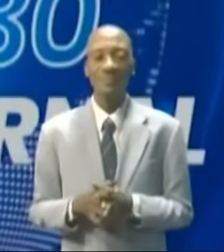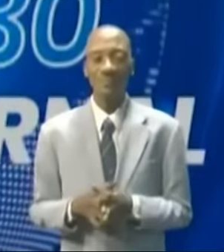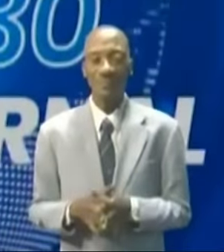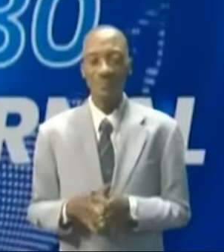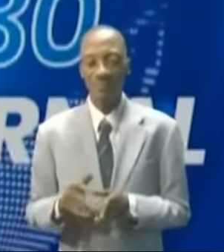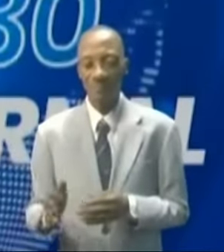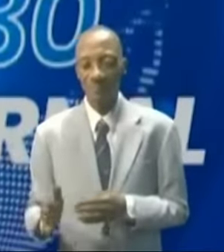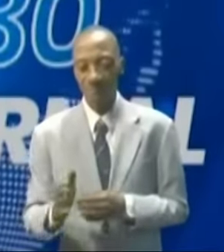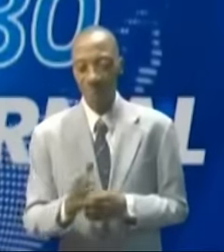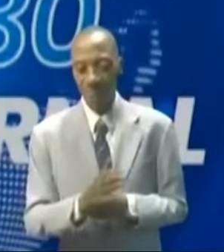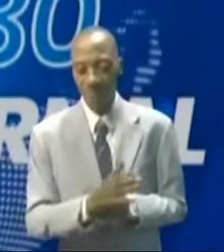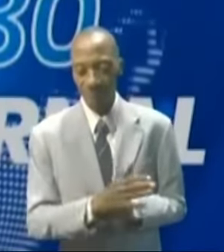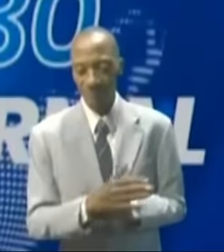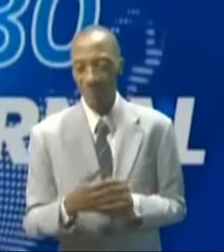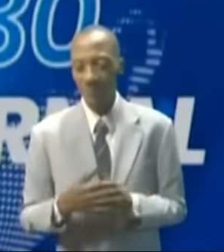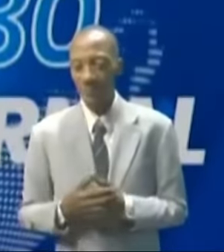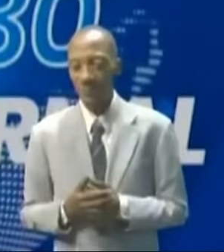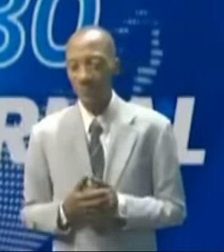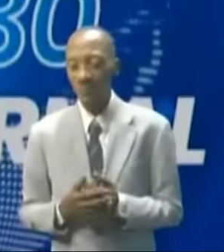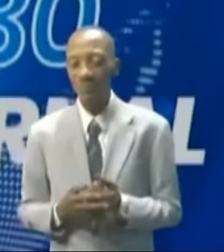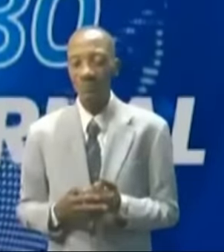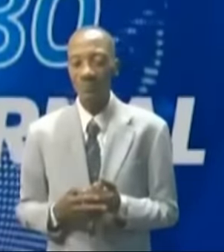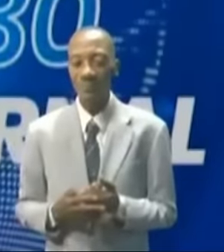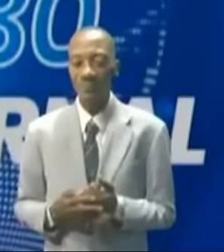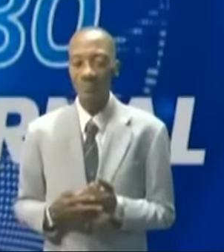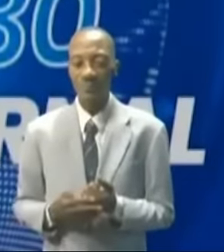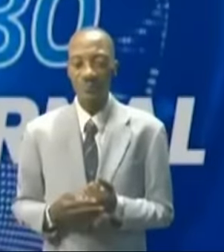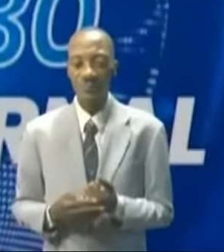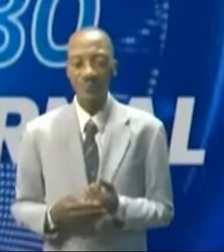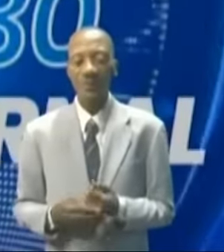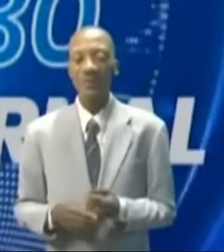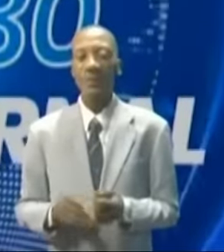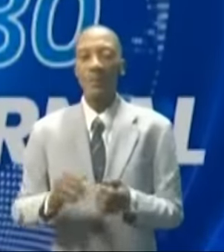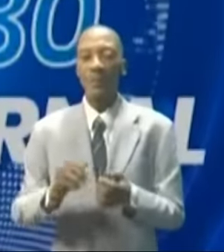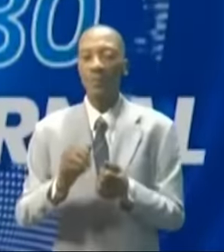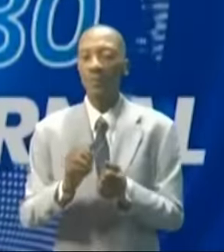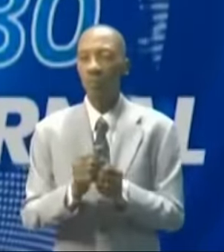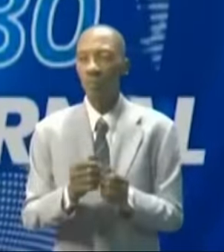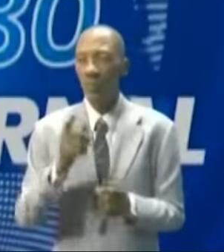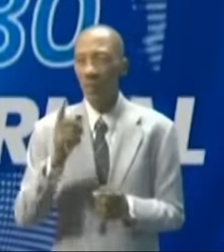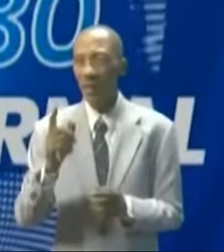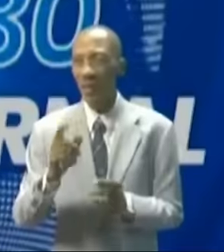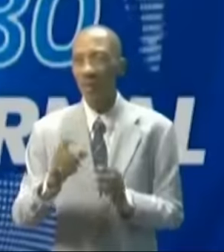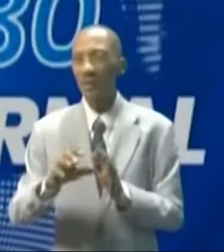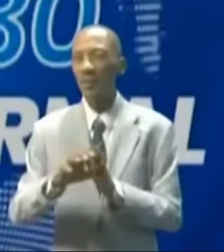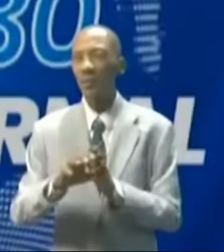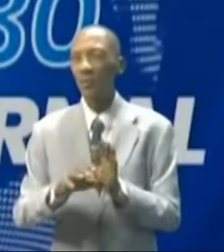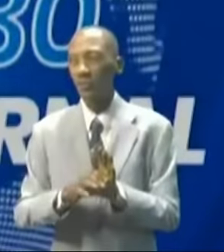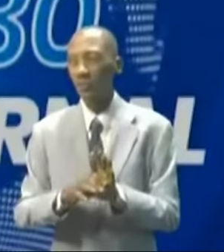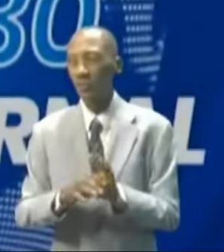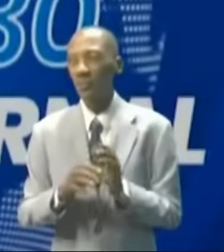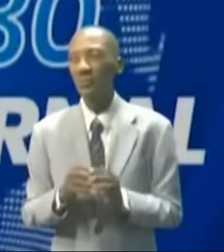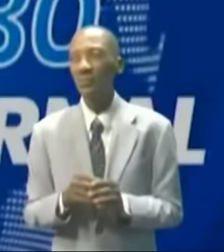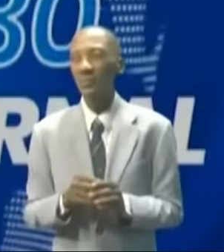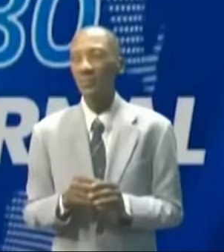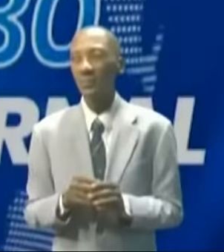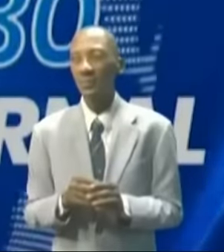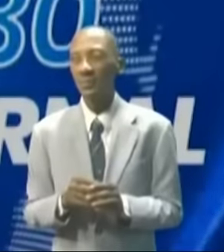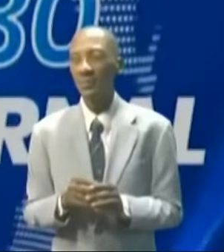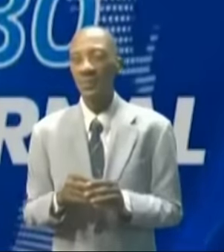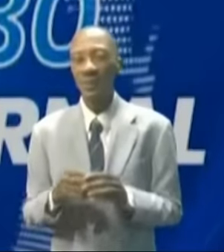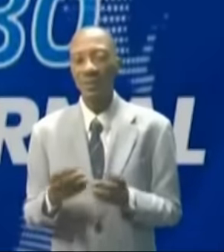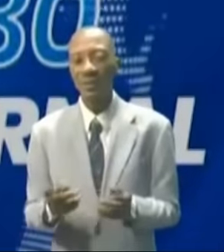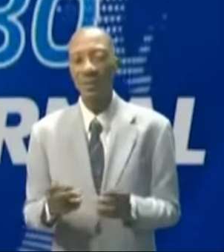Une situation hors du commun au lycée Mpiko de Lemba. Les ouvriers de cette école ont découvert une